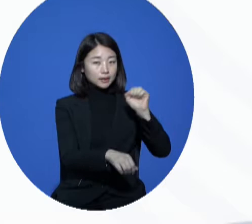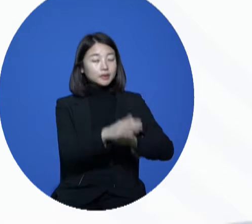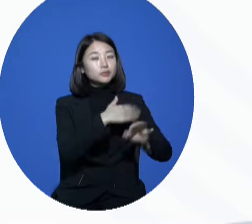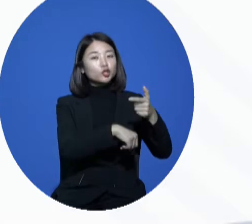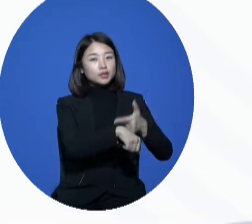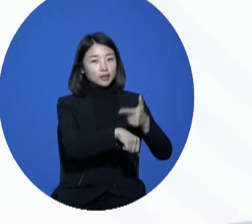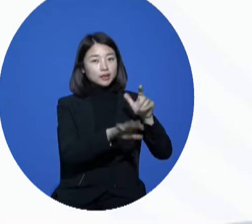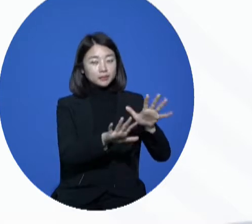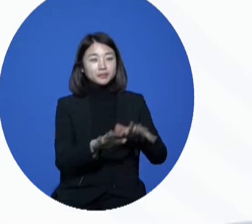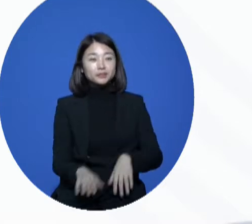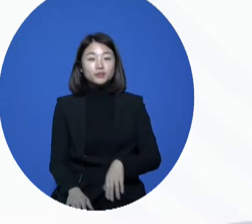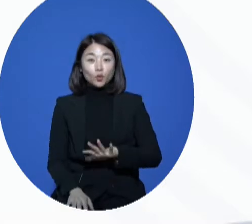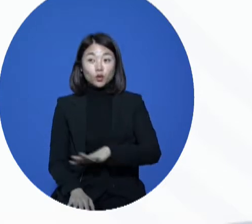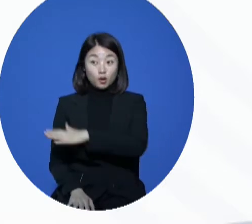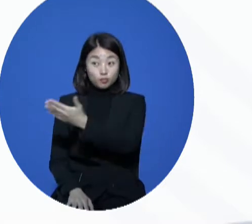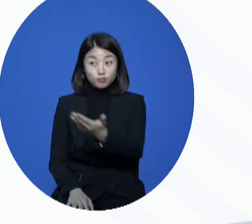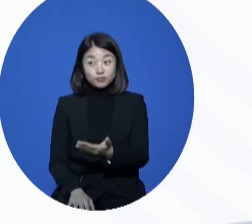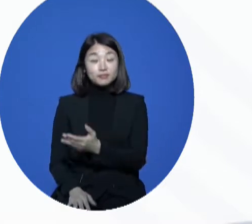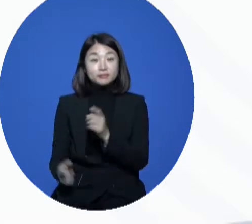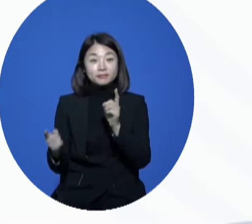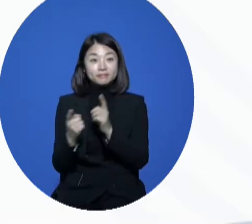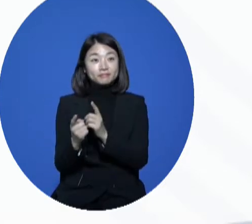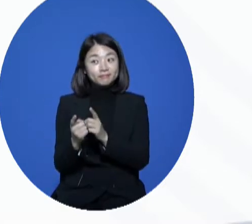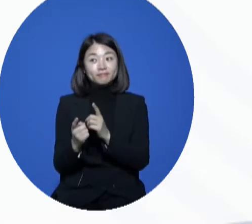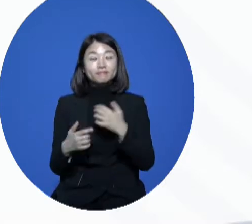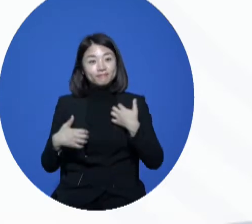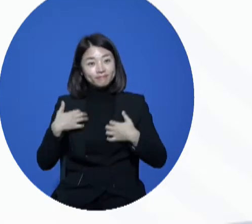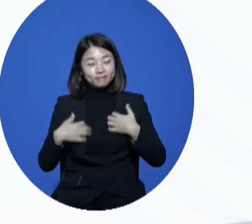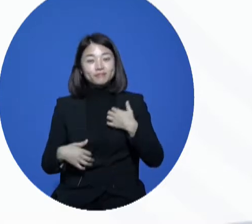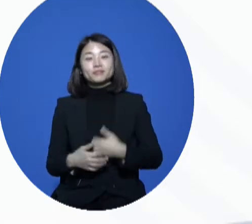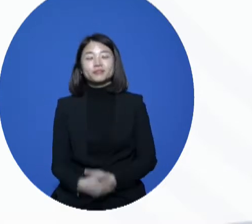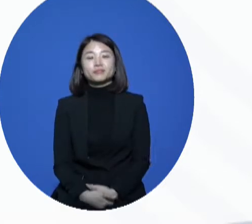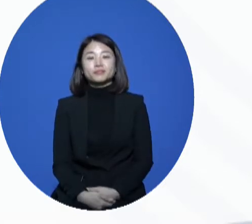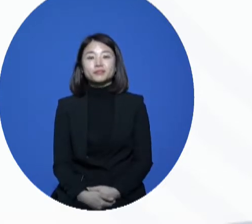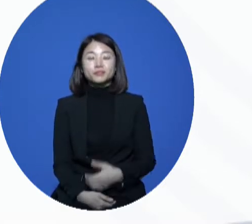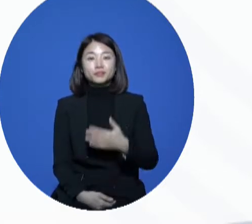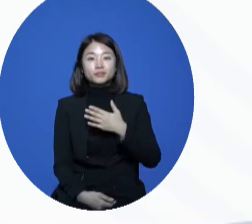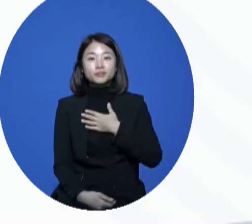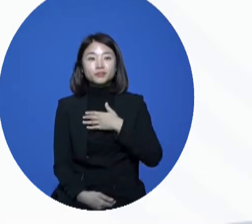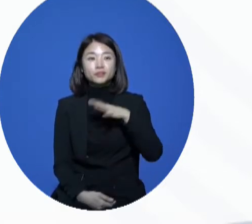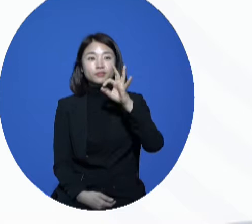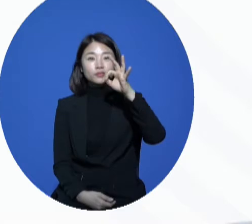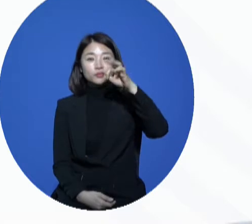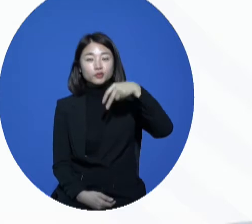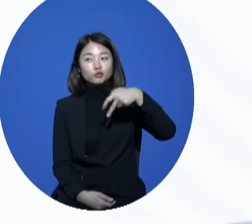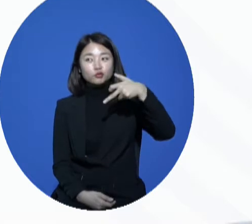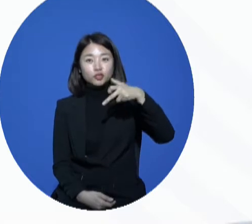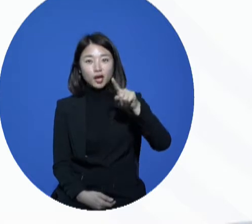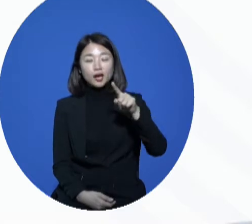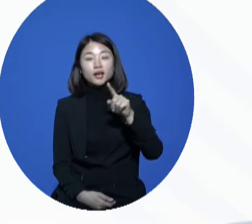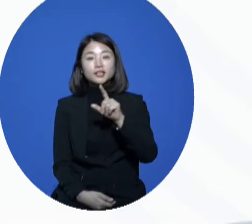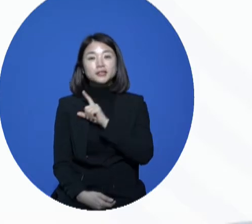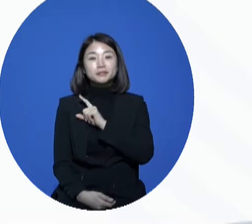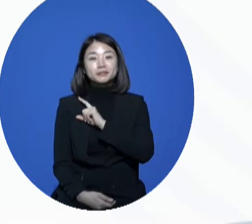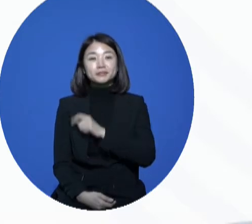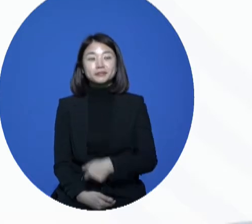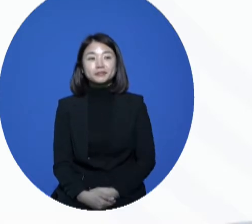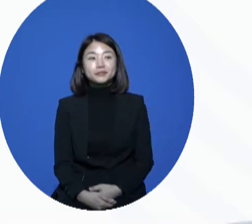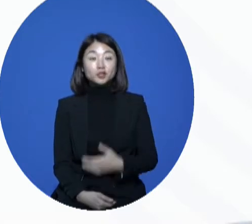6시입니다. 오늘 여러분과 함께 하게 되어 기쁘게 생각하고, 저는 유카 쿠푸보리라고